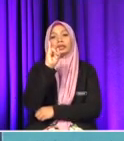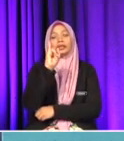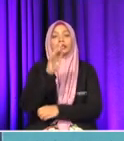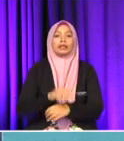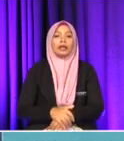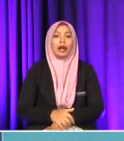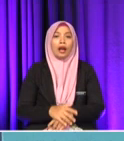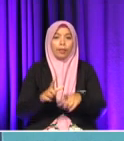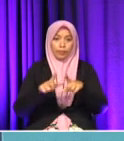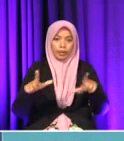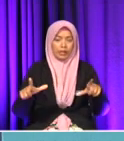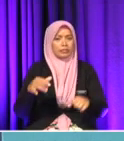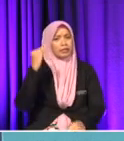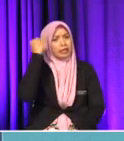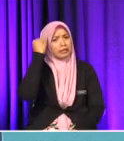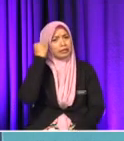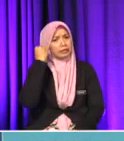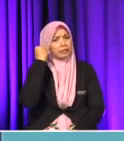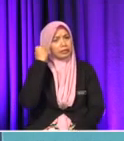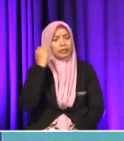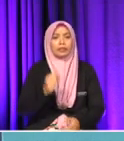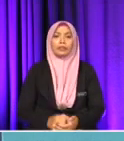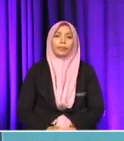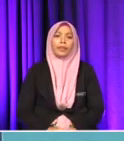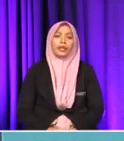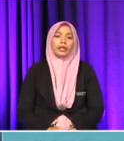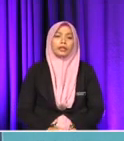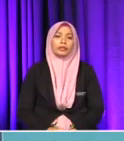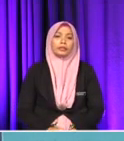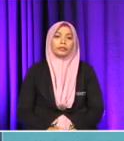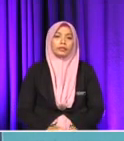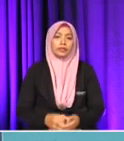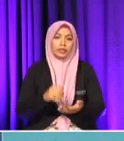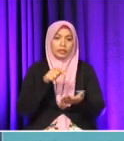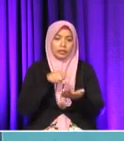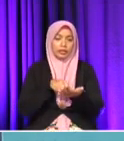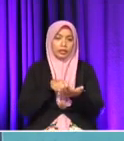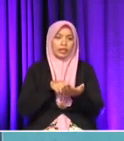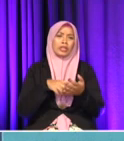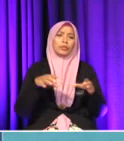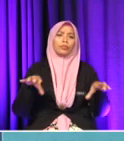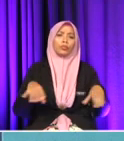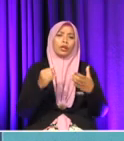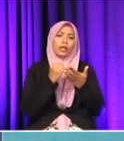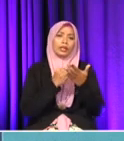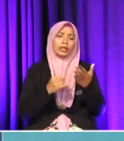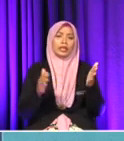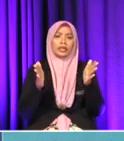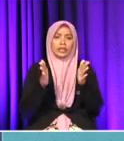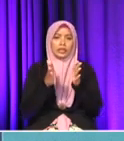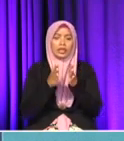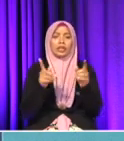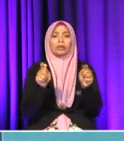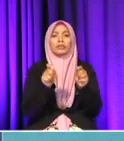IG tadi inspirasi sumber Ilham tadi yaitu subjek materi kita itu Buatlah karena kecil Oke seperti